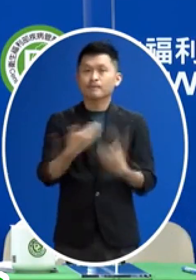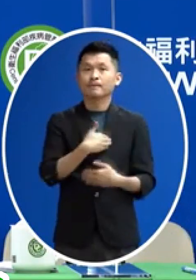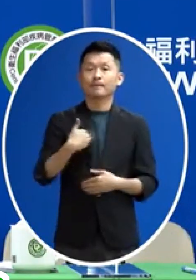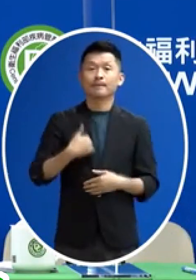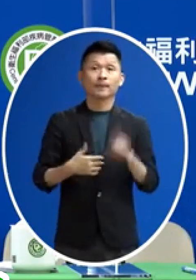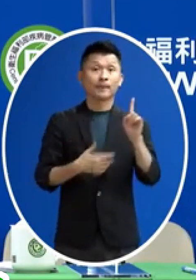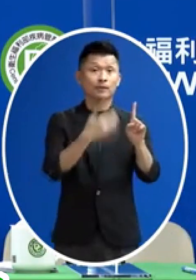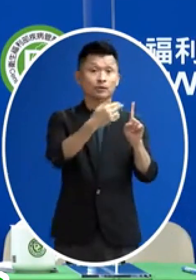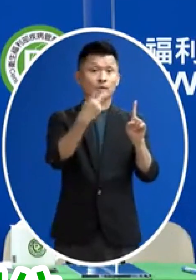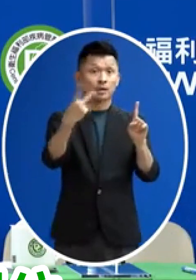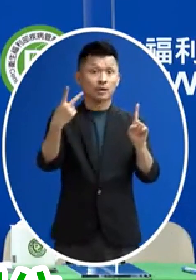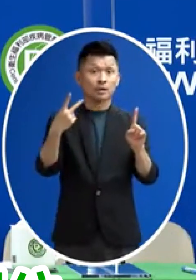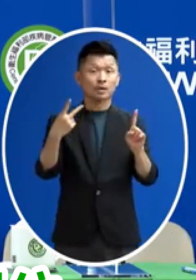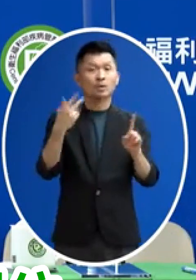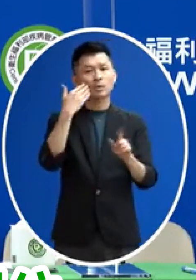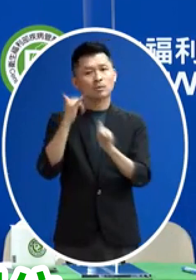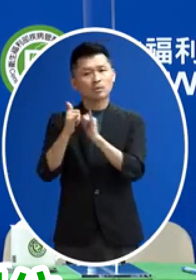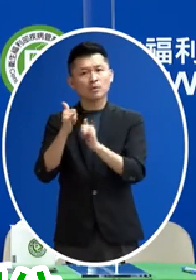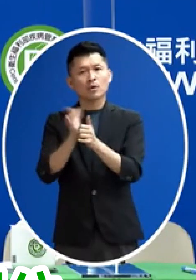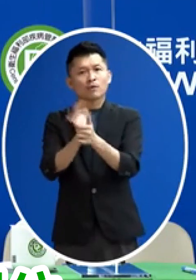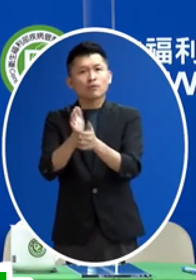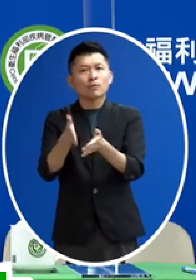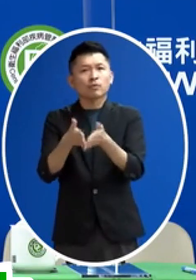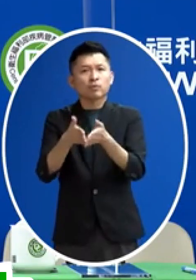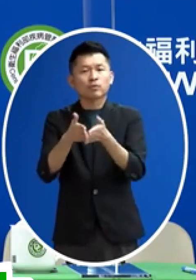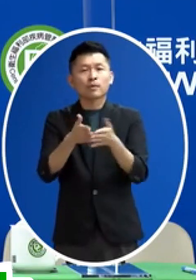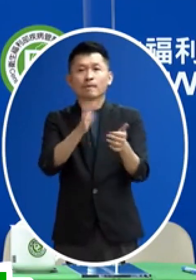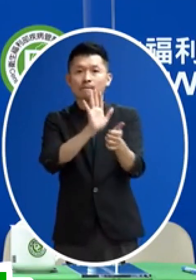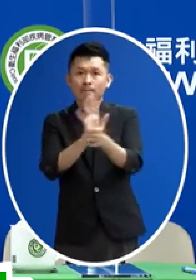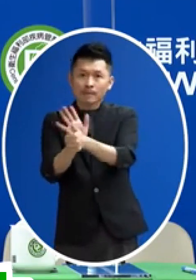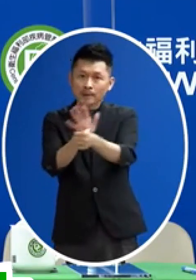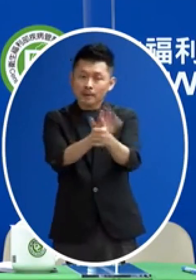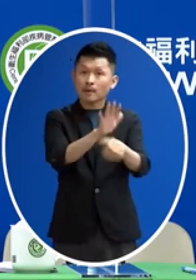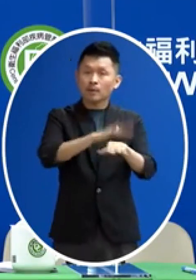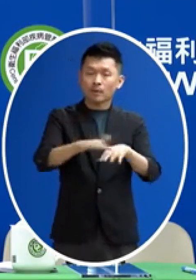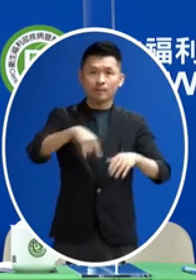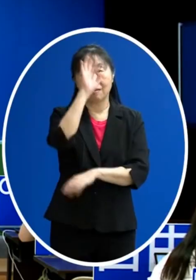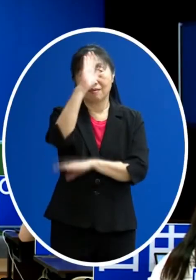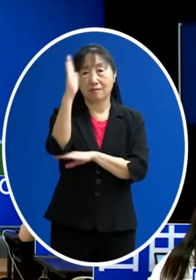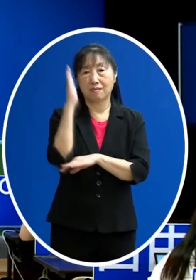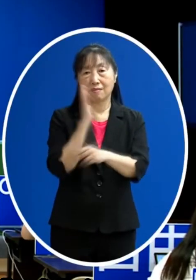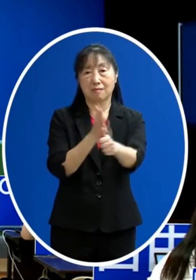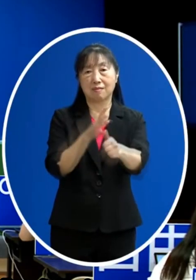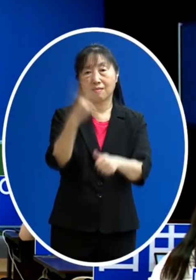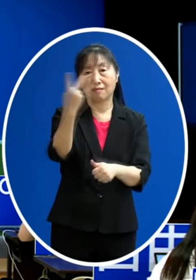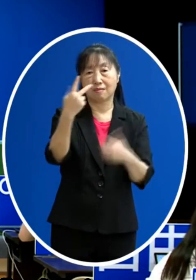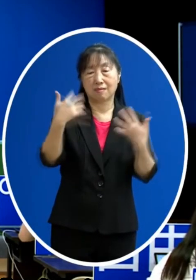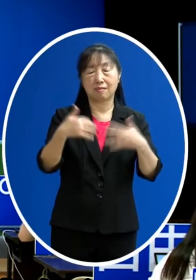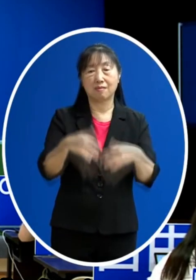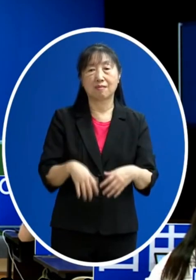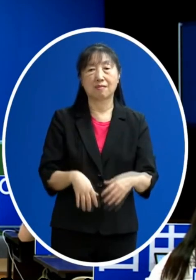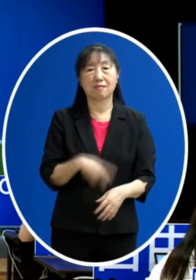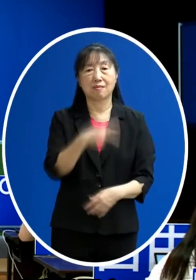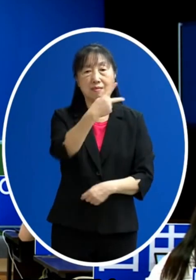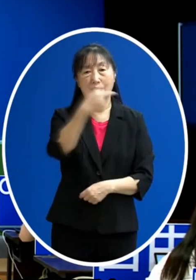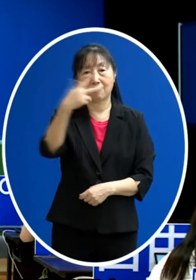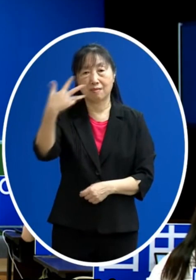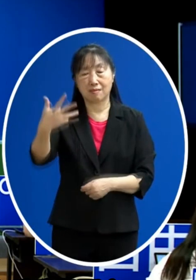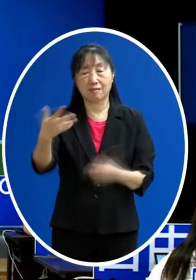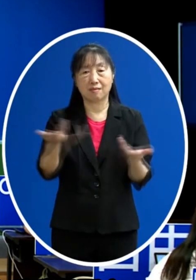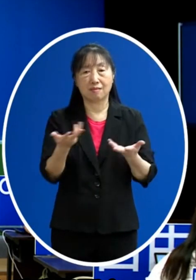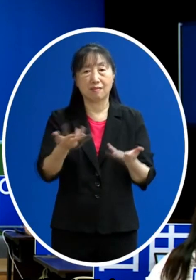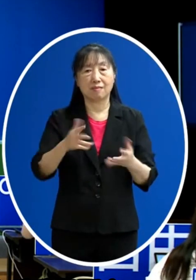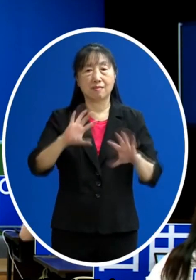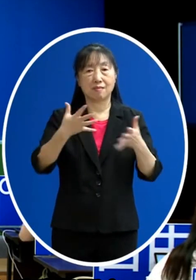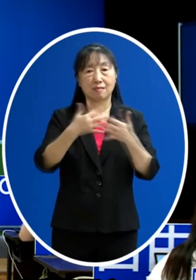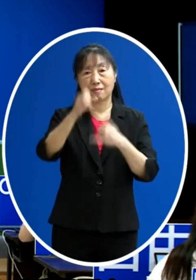如果民众需要服务，我们尽量能够做到位，那大家一起来努力。 请教有关于恩霸事件，国民党立委